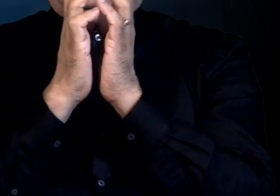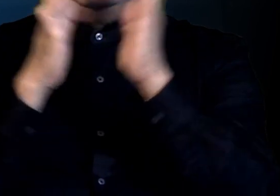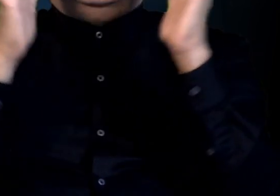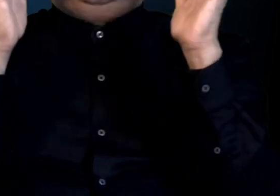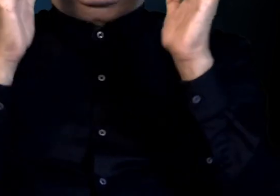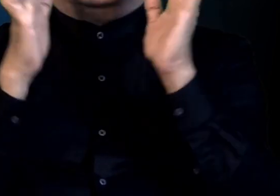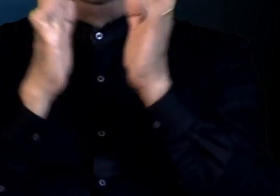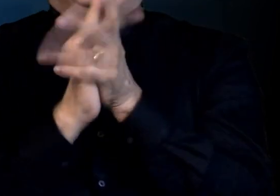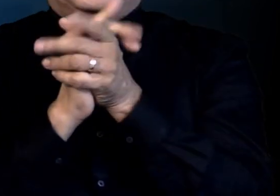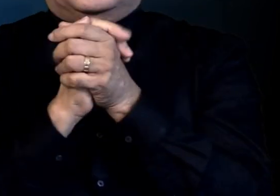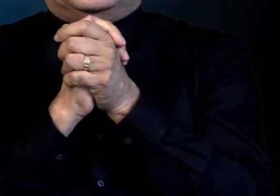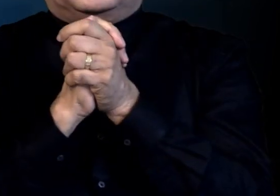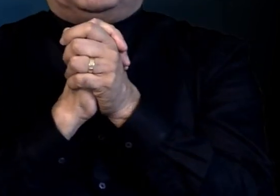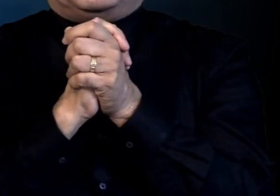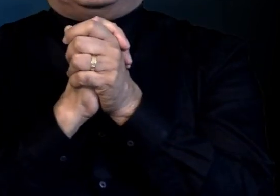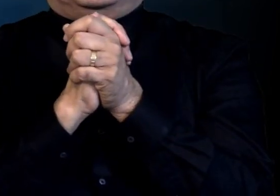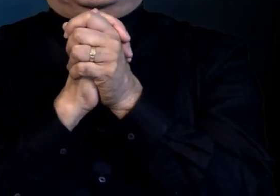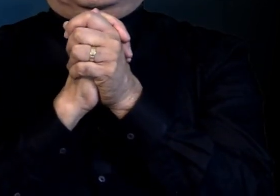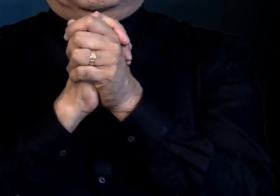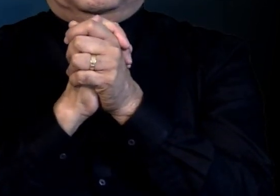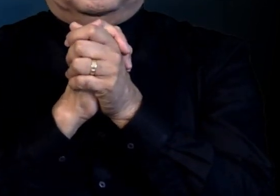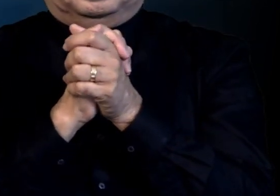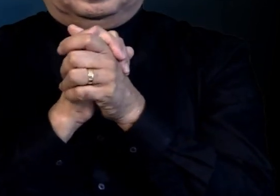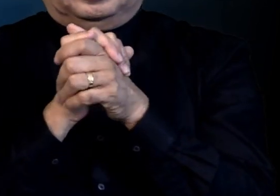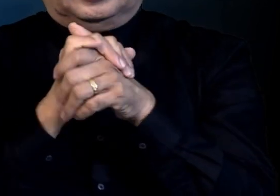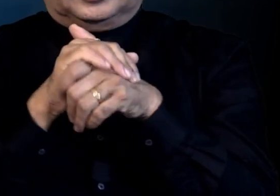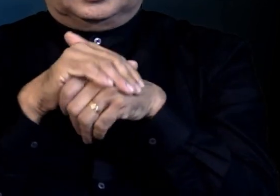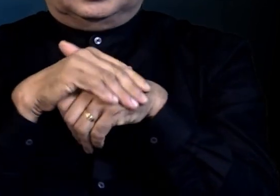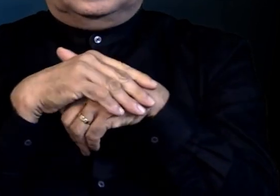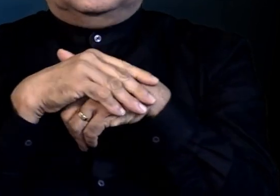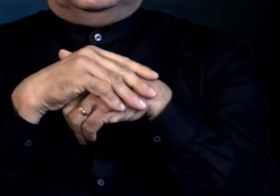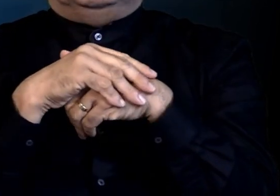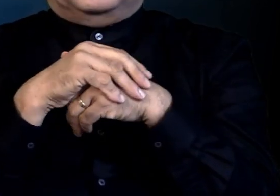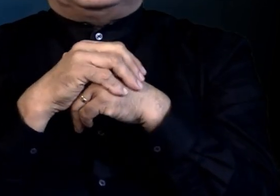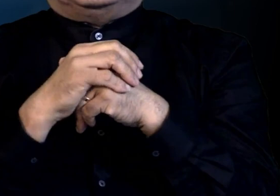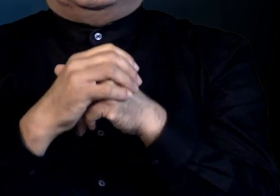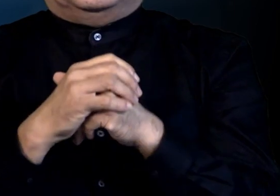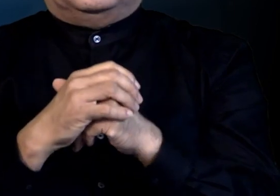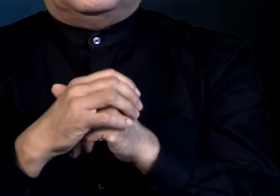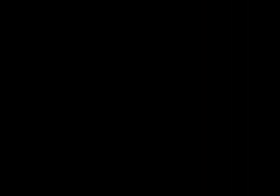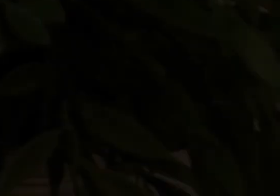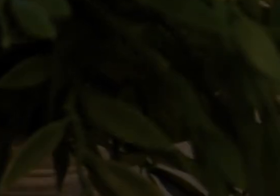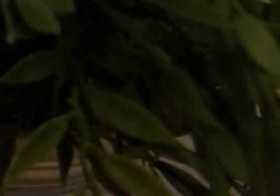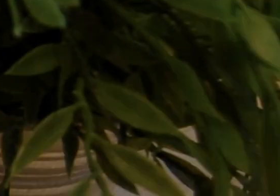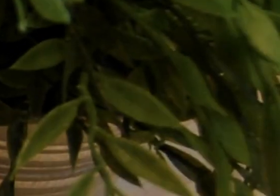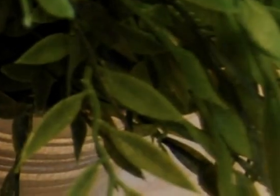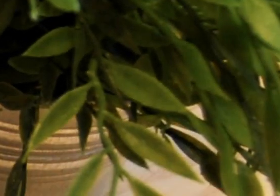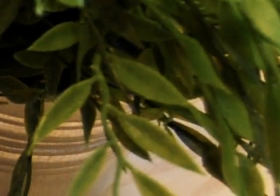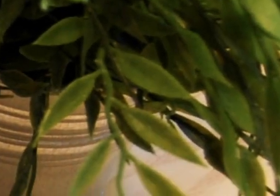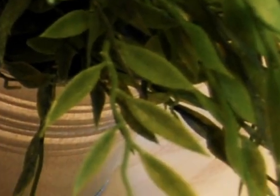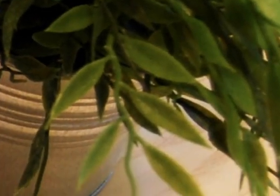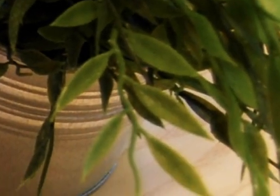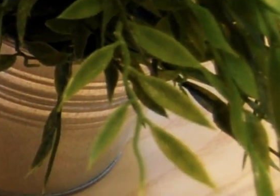ഒരു ഉത്തേജനമാകാനും ഇടയാകട്ടെ എന്ന് പ്രാർത്ഥിക്കുന്നു. പ്രൈസ് ദി ലോർഡ്.